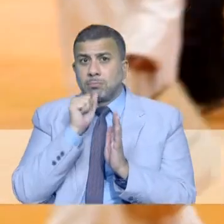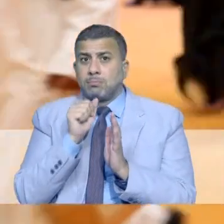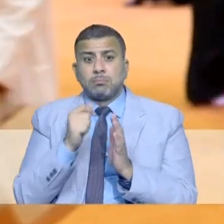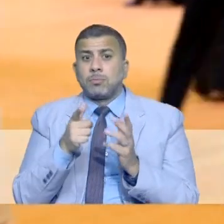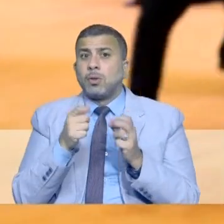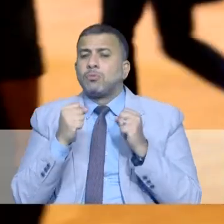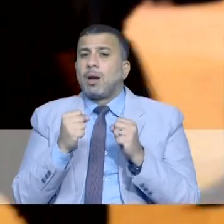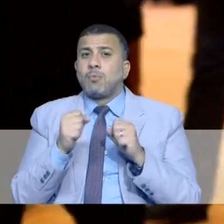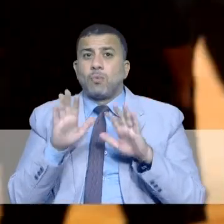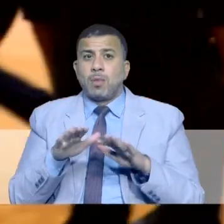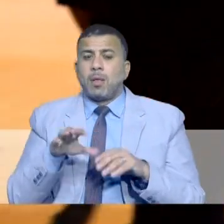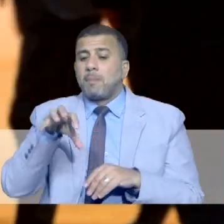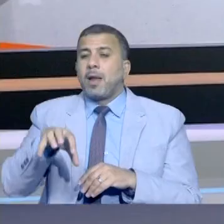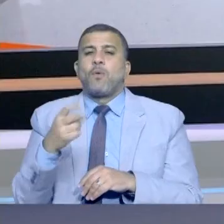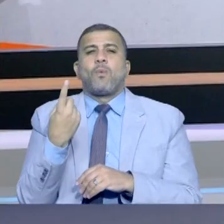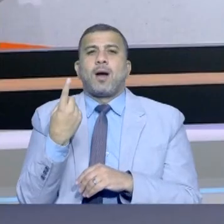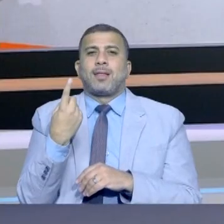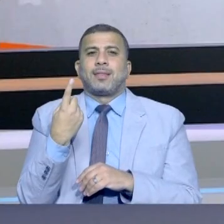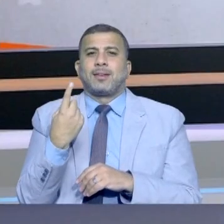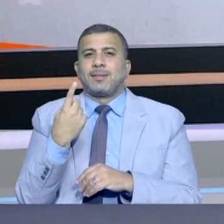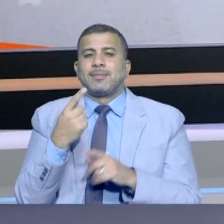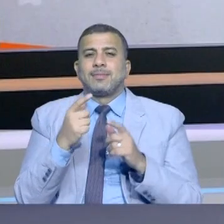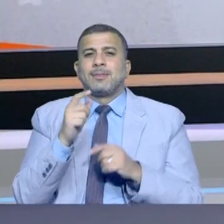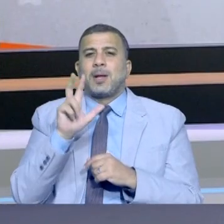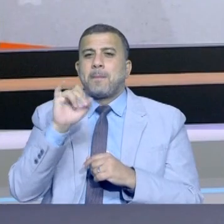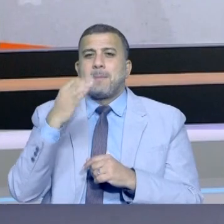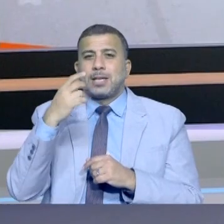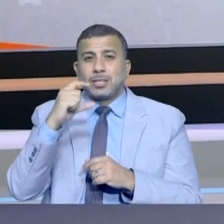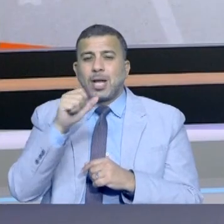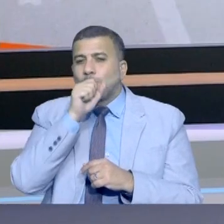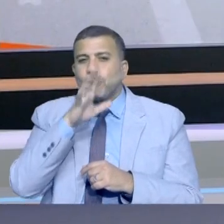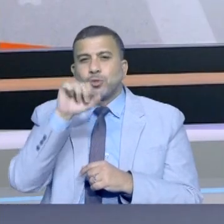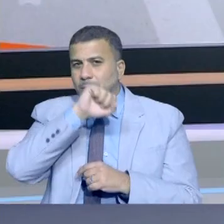يصعب وجودها في مكان واحد. لأخبار الدار، مجد سويدي من إكسبو الشارقة.